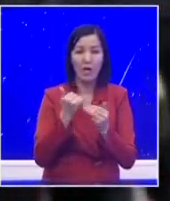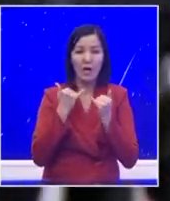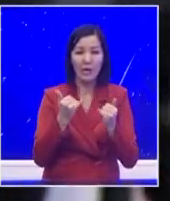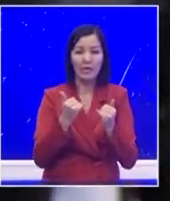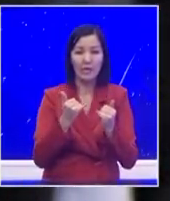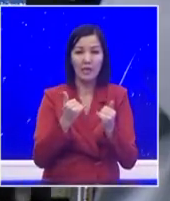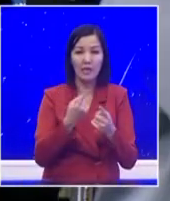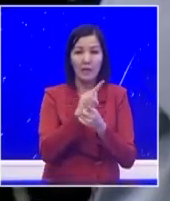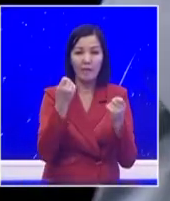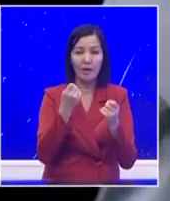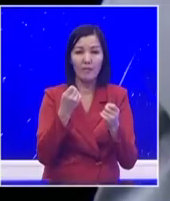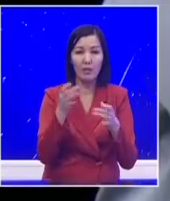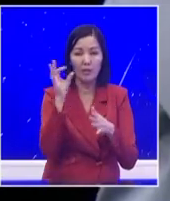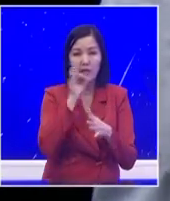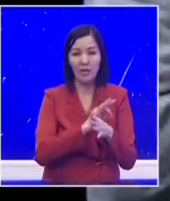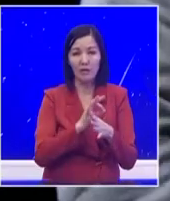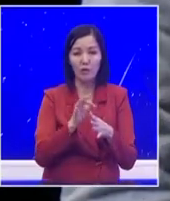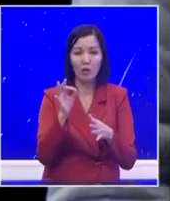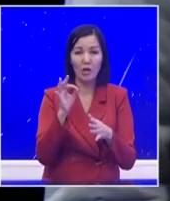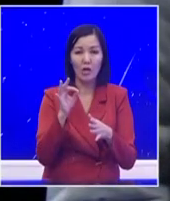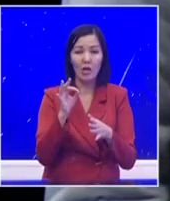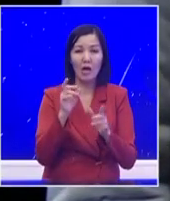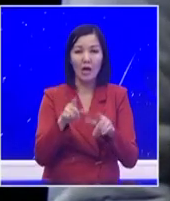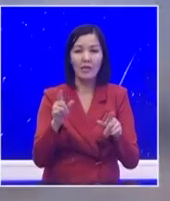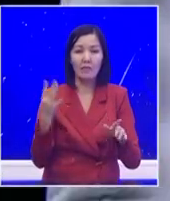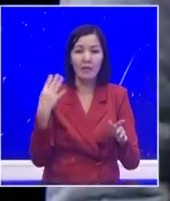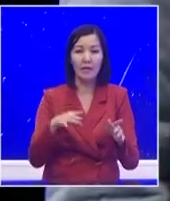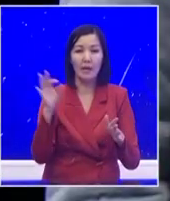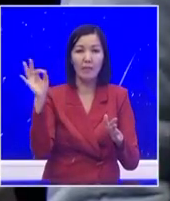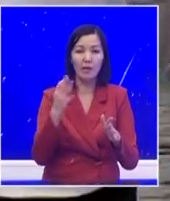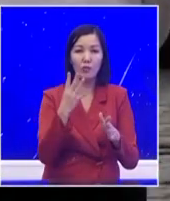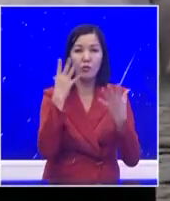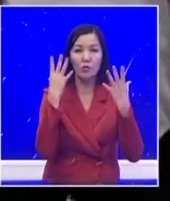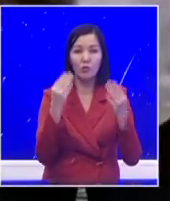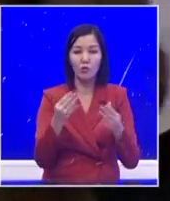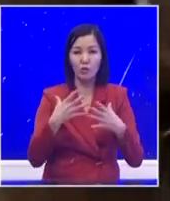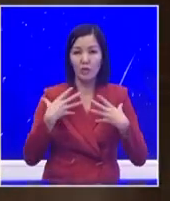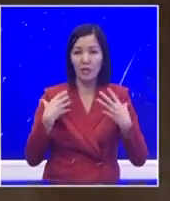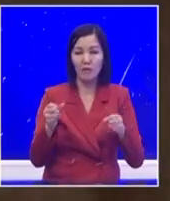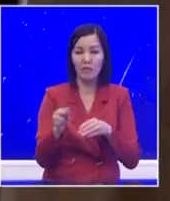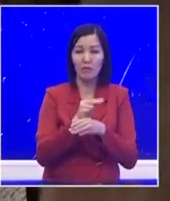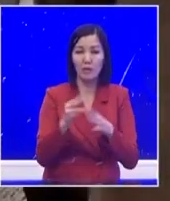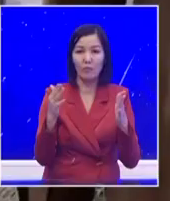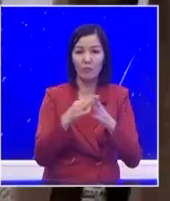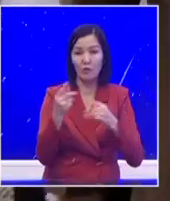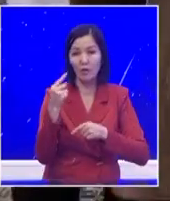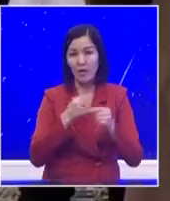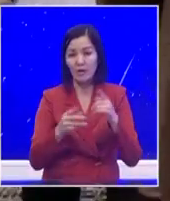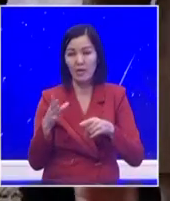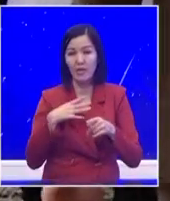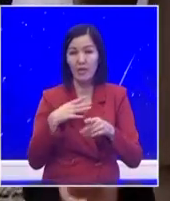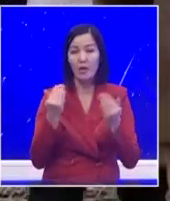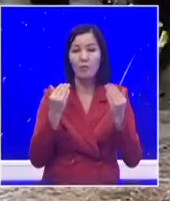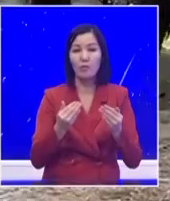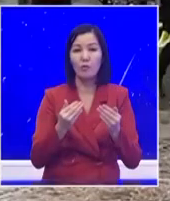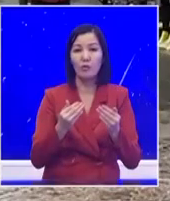Олардың мәліметінше, бұл препаратты қолданған науқастардың 40% 4 күн ішінде емделіп, үйлеріне қайтарылған. Бүгінде бұл